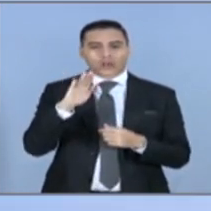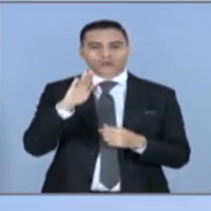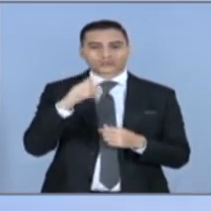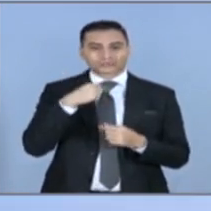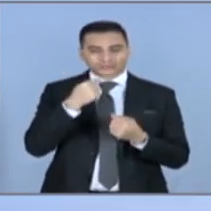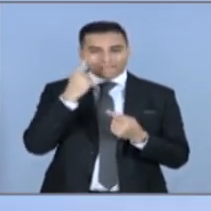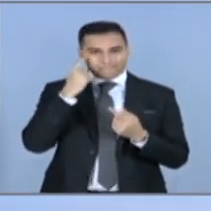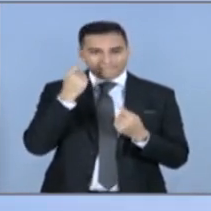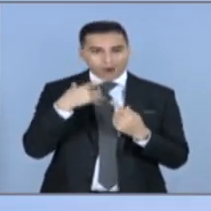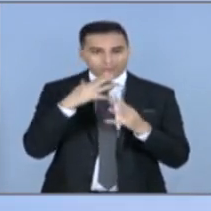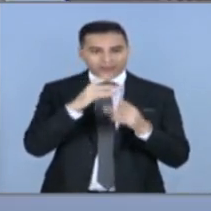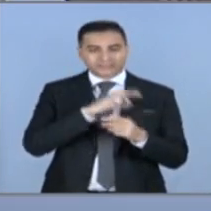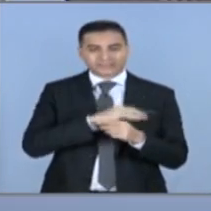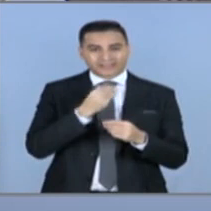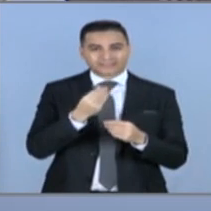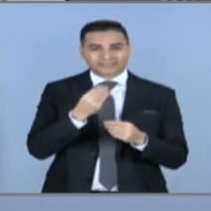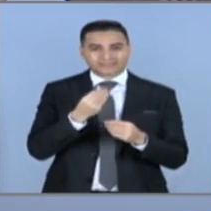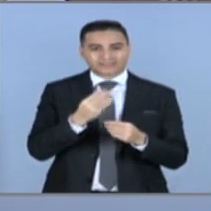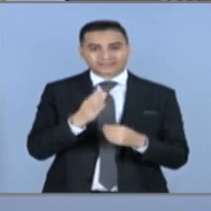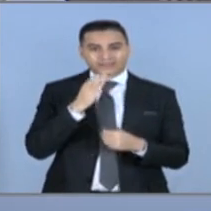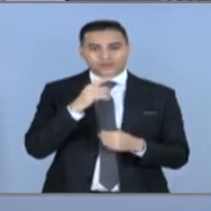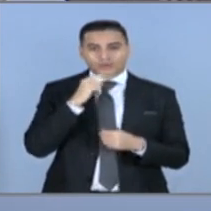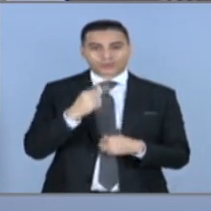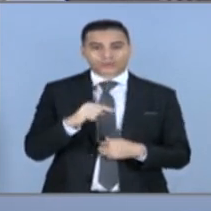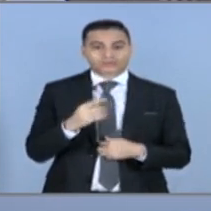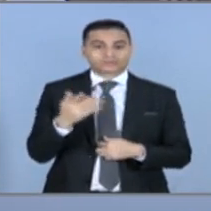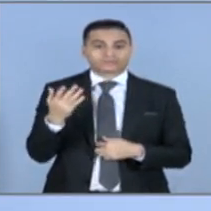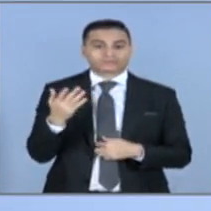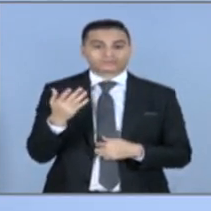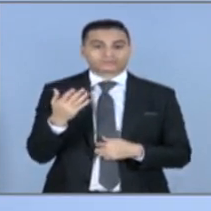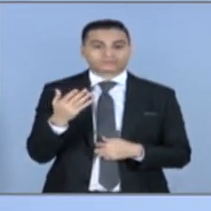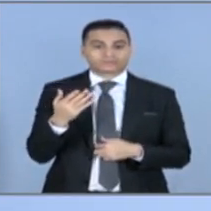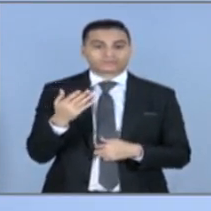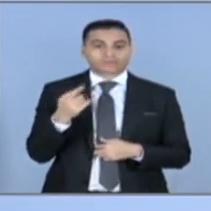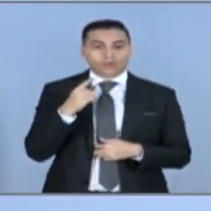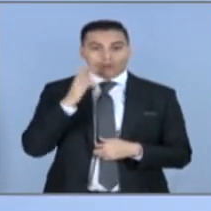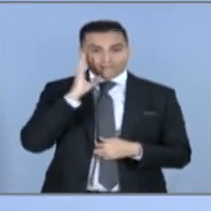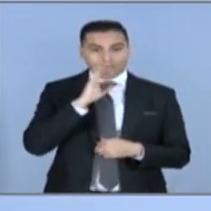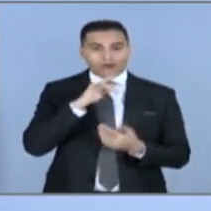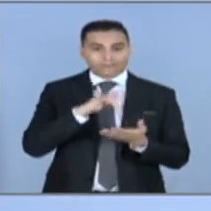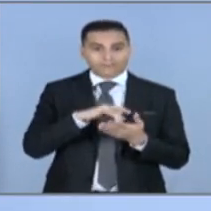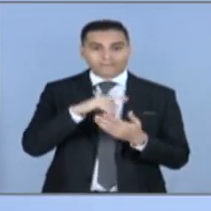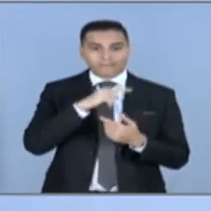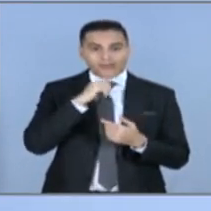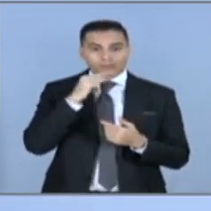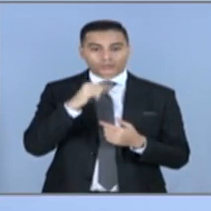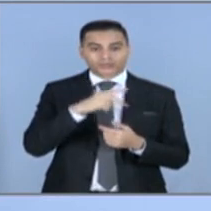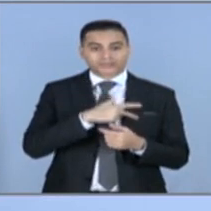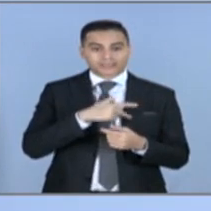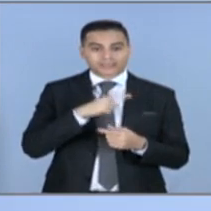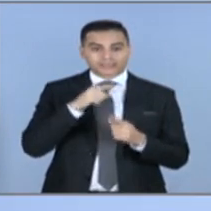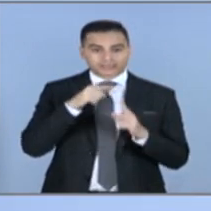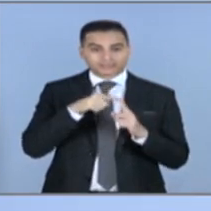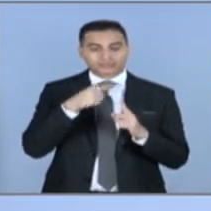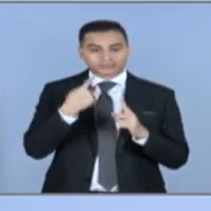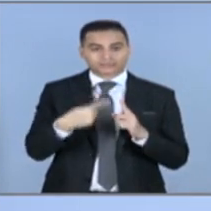تاخد مني معلومه تفيدك. اجابتك روسيا. روسيا، هو فعلا الاسم يدي